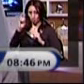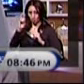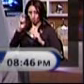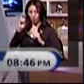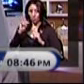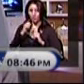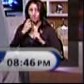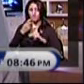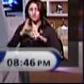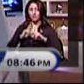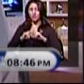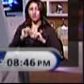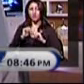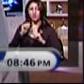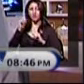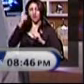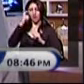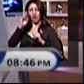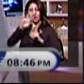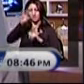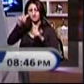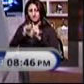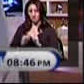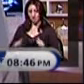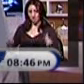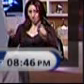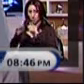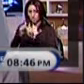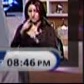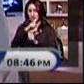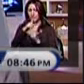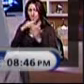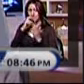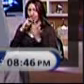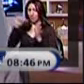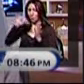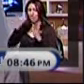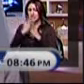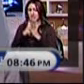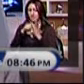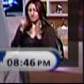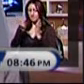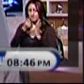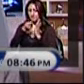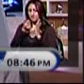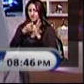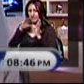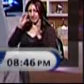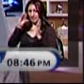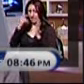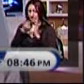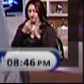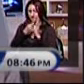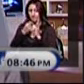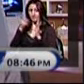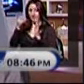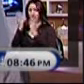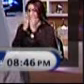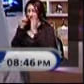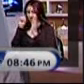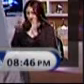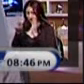ومن عائلة جاير، عائلة نوبية معروفة، وانت اسأت للنوبيين. قلت له حضرتك قريت الرواية؟ فقال لي لا. قلت له